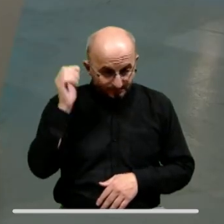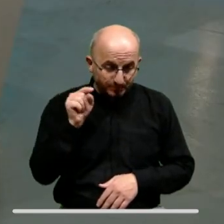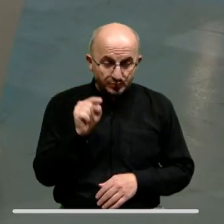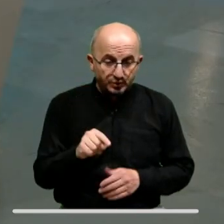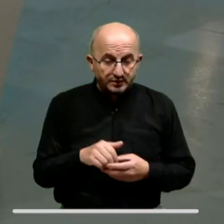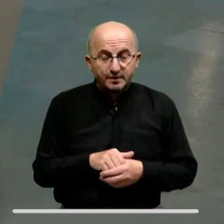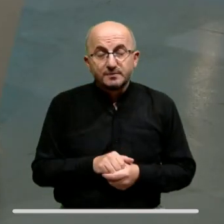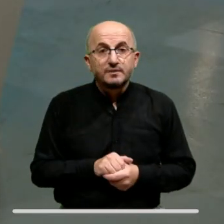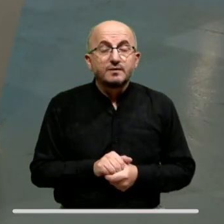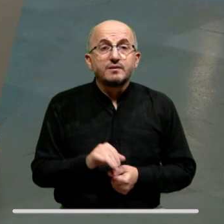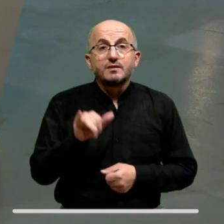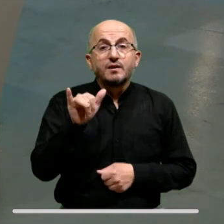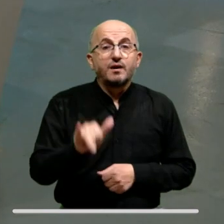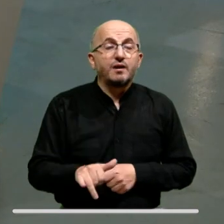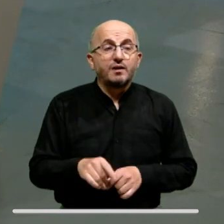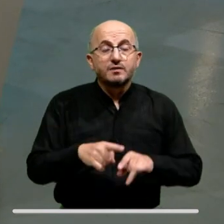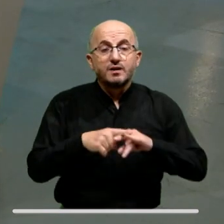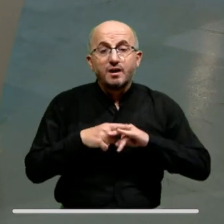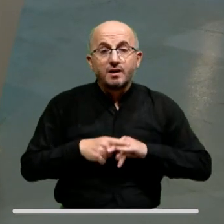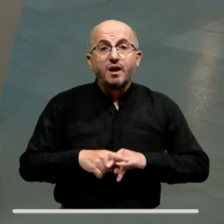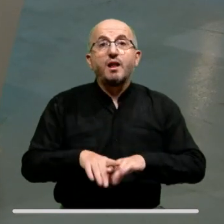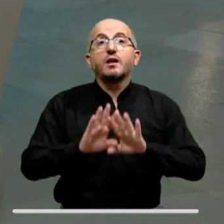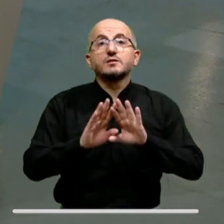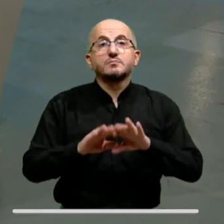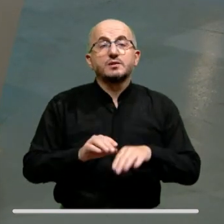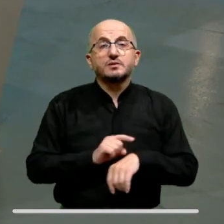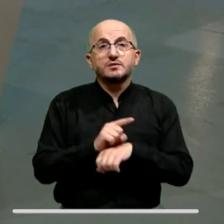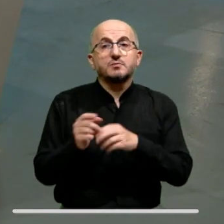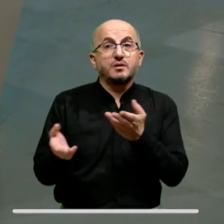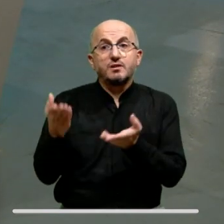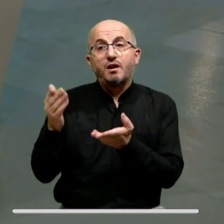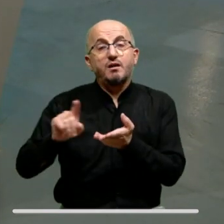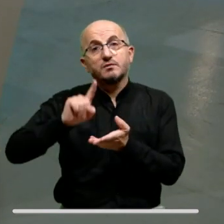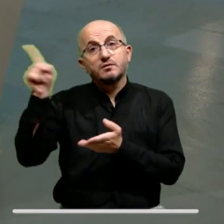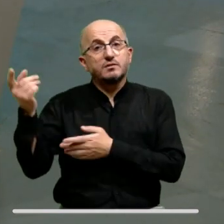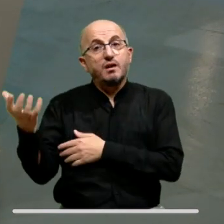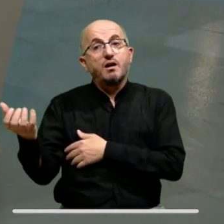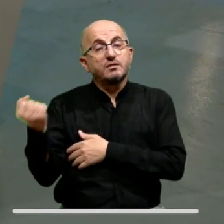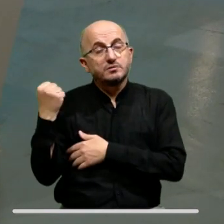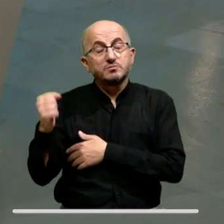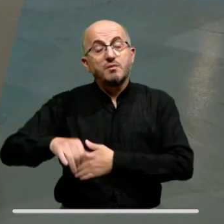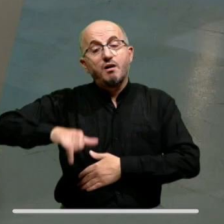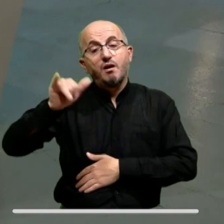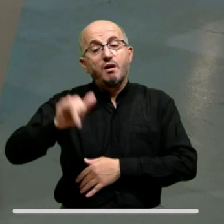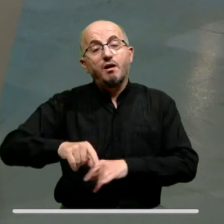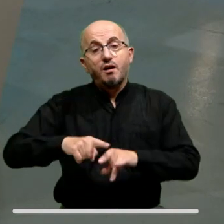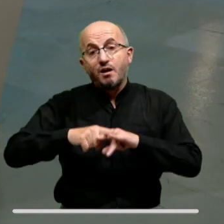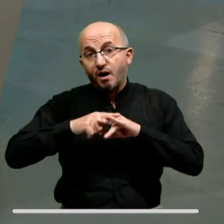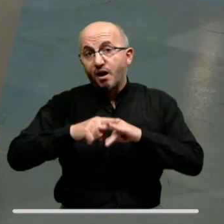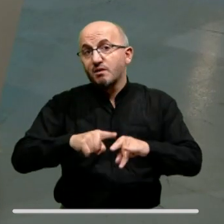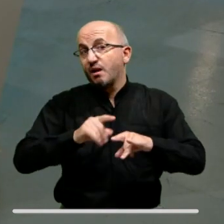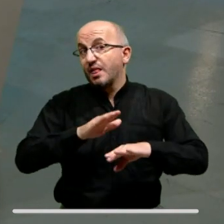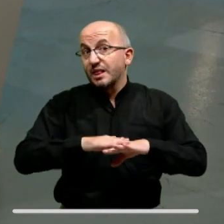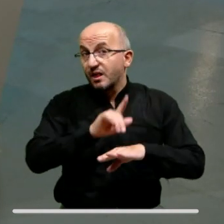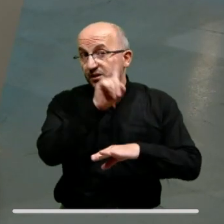burada hakkını helal etmediği zaman bunu öbür dünyada alacak. Hakkımı helal edeyim mi? O kendi